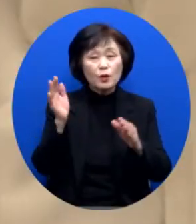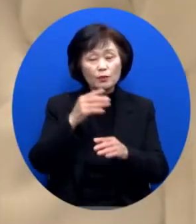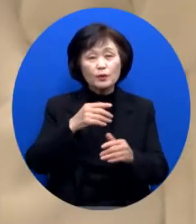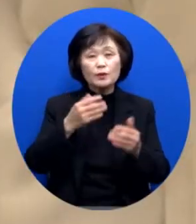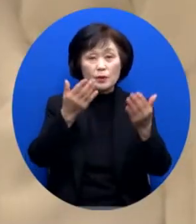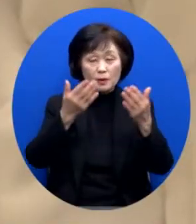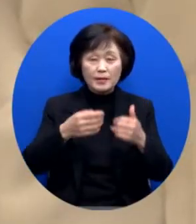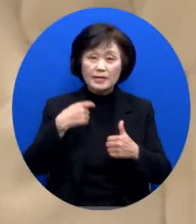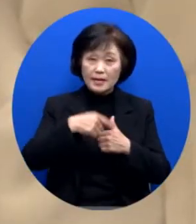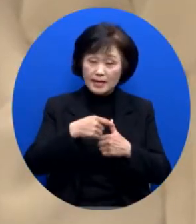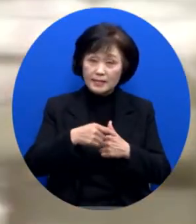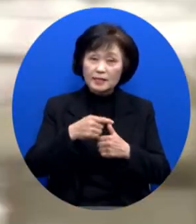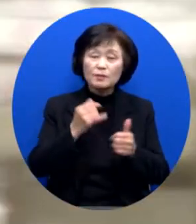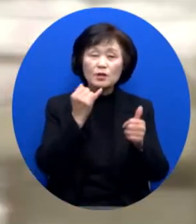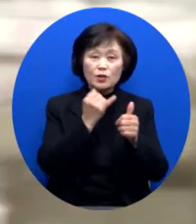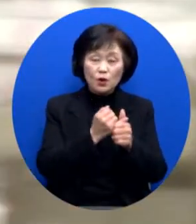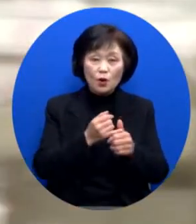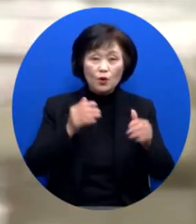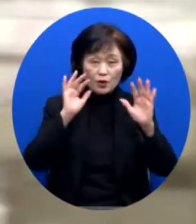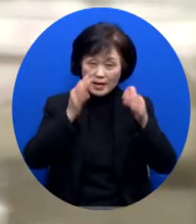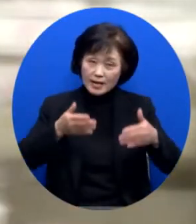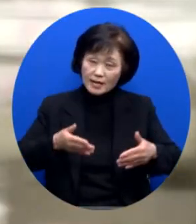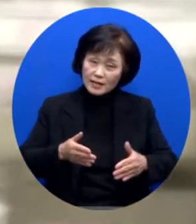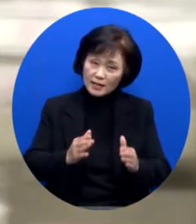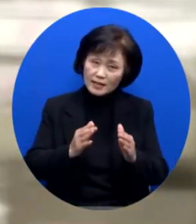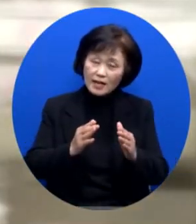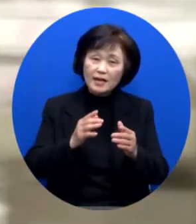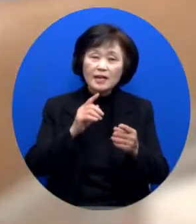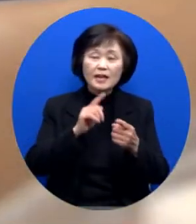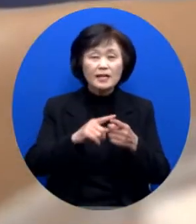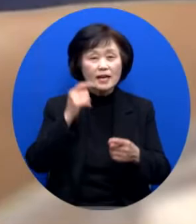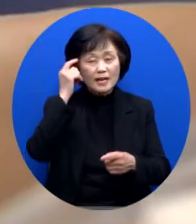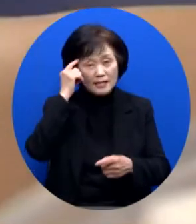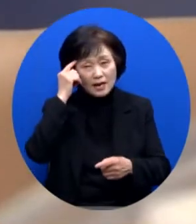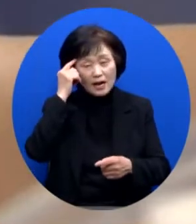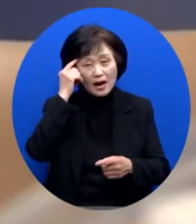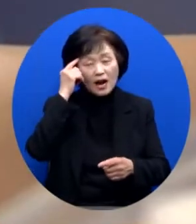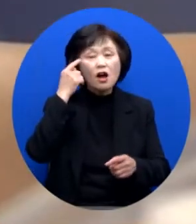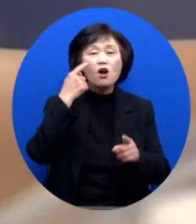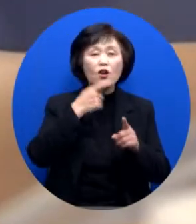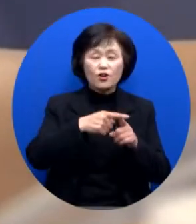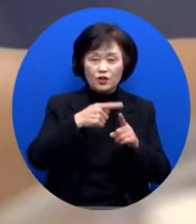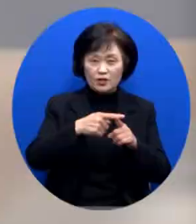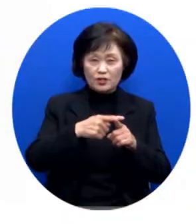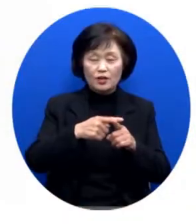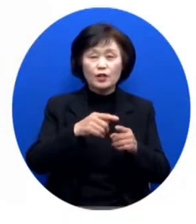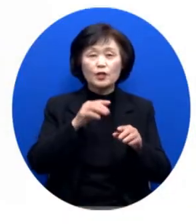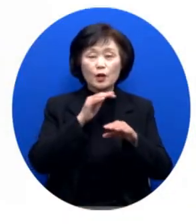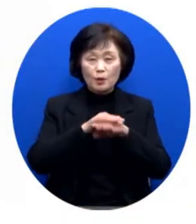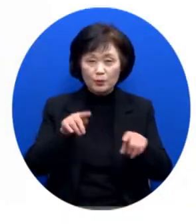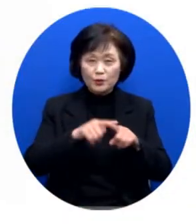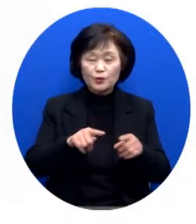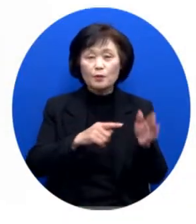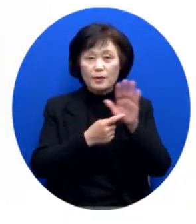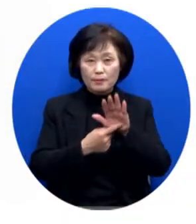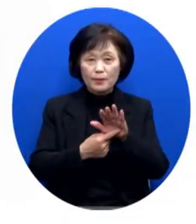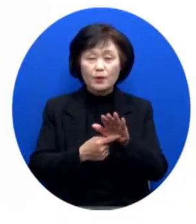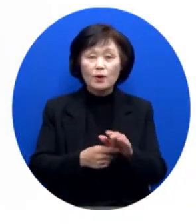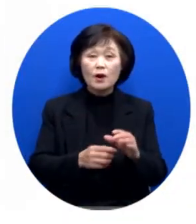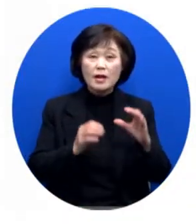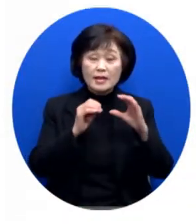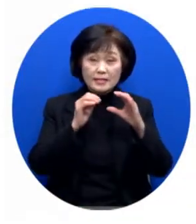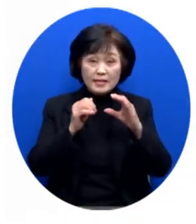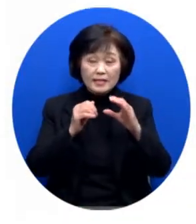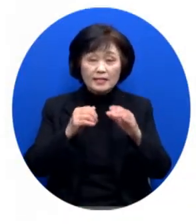가르침은 결혼과 출산에 대한 긍정적 인식에 영향을 줬다는 분석이 나왔습니다. 최근 CTS